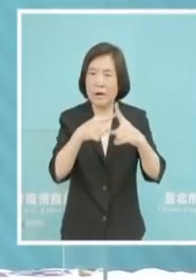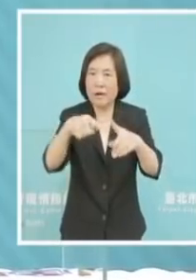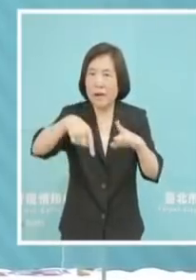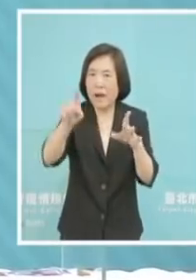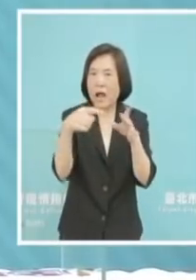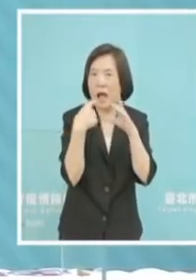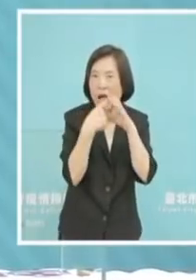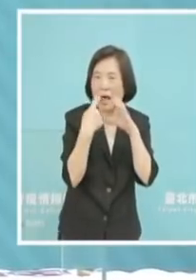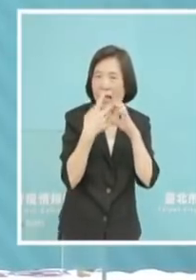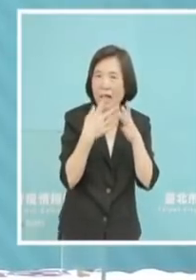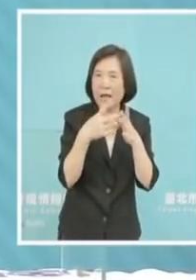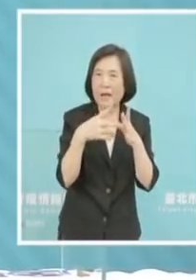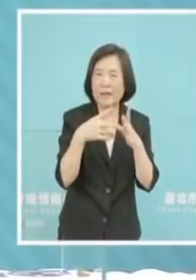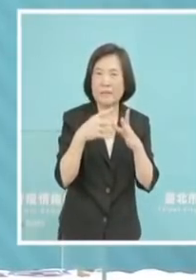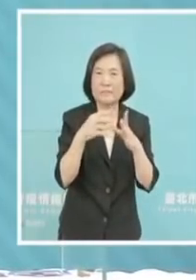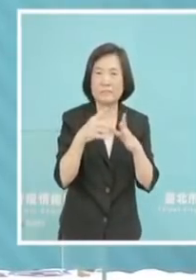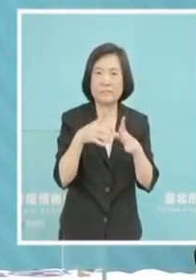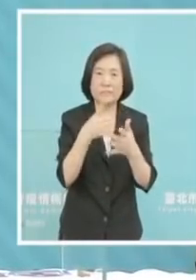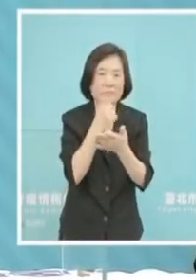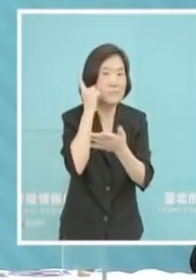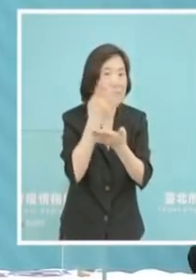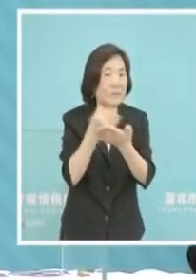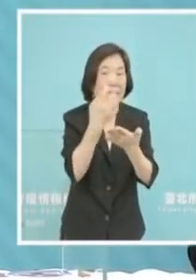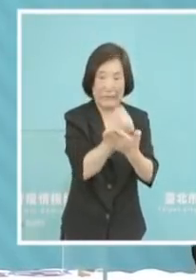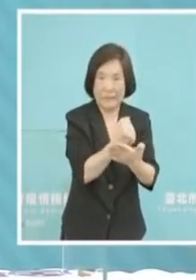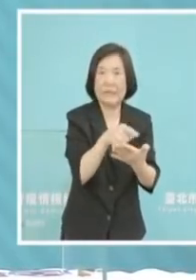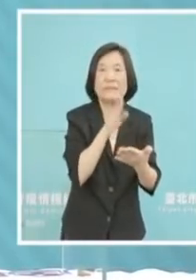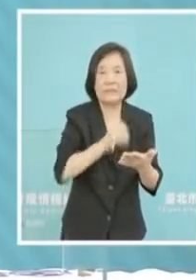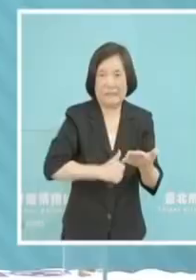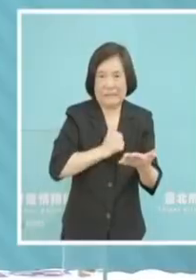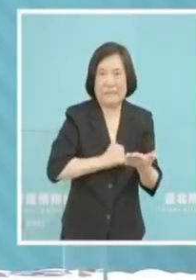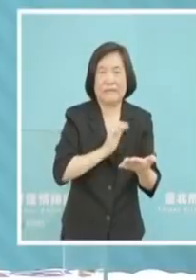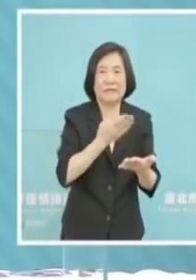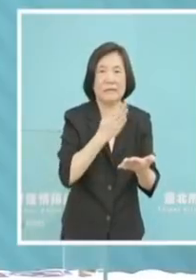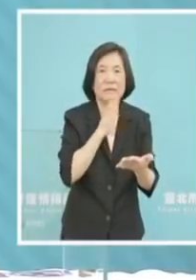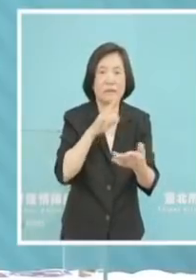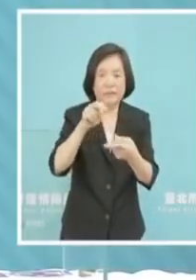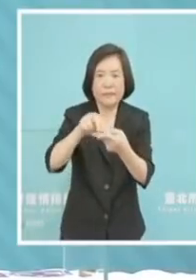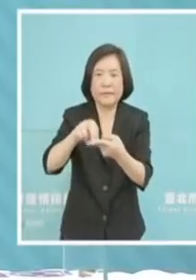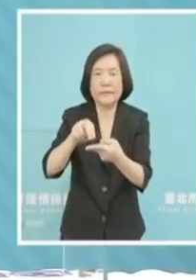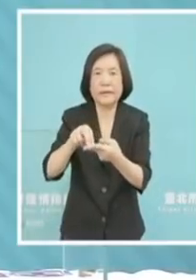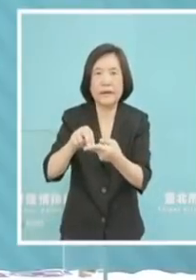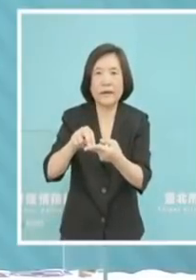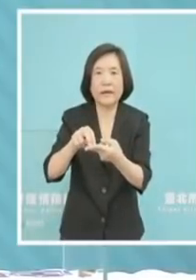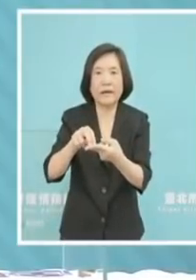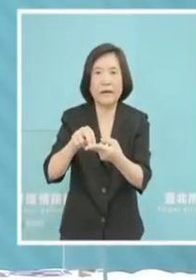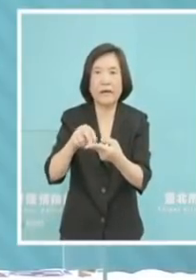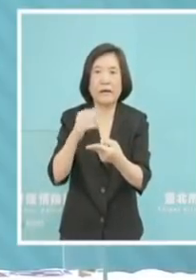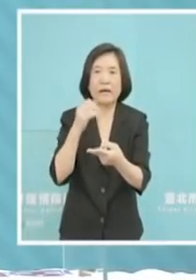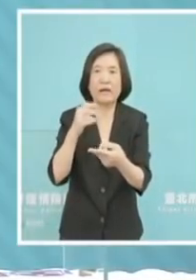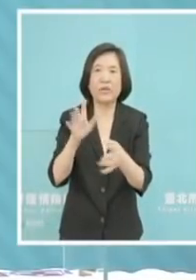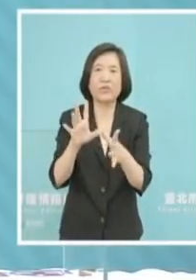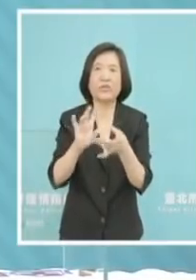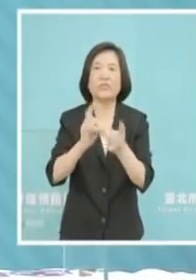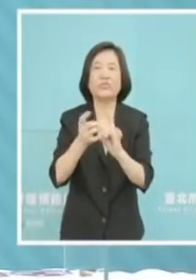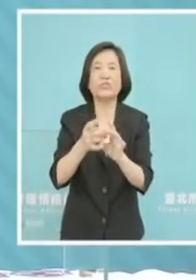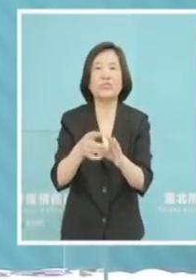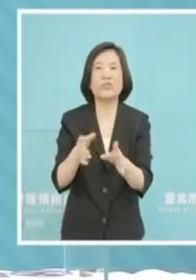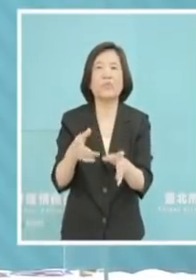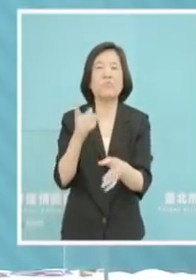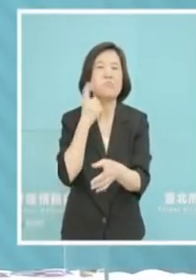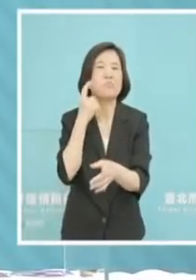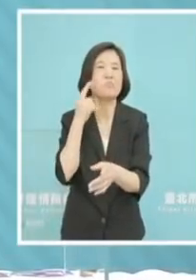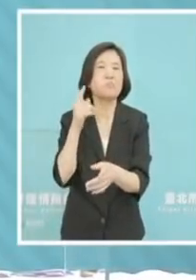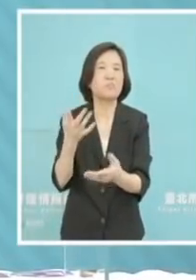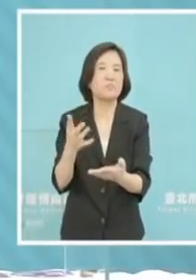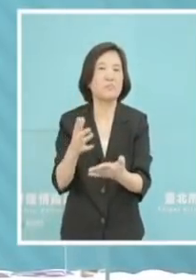调，打这个我也问了王医师，打这个辉瑞这种很新式的疫苗啊，副作用真的是蛮强